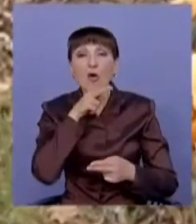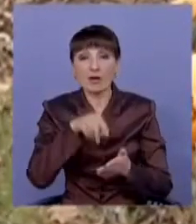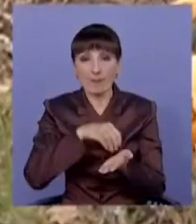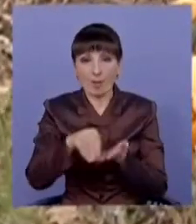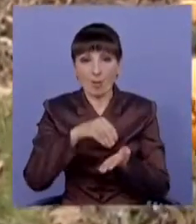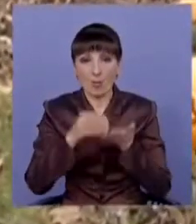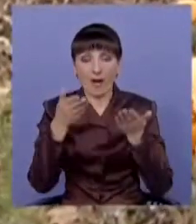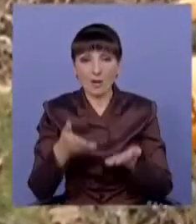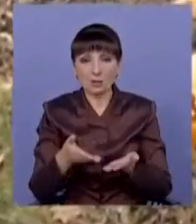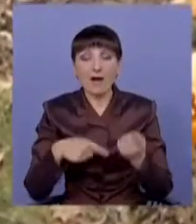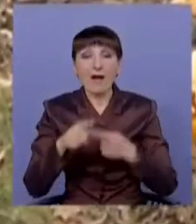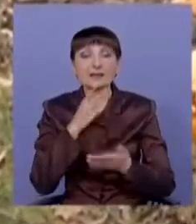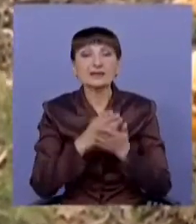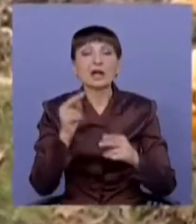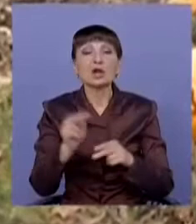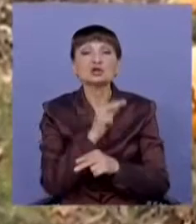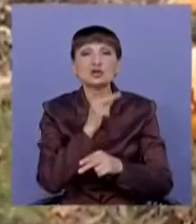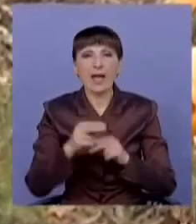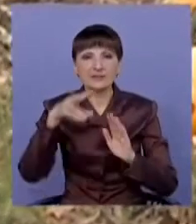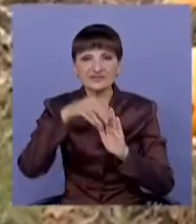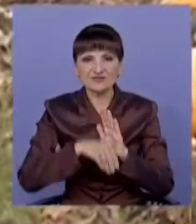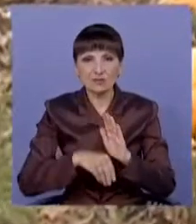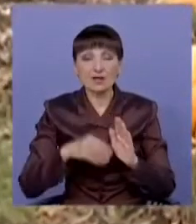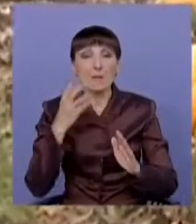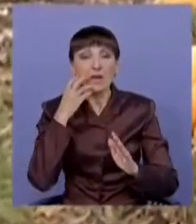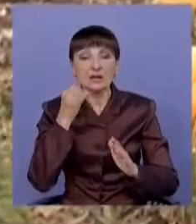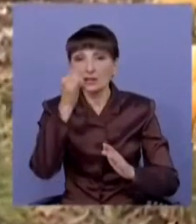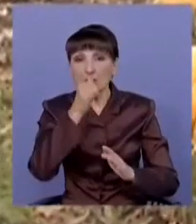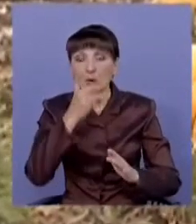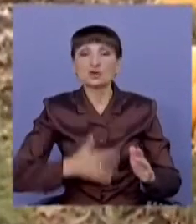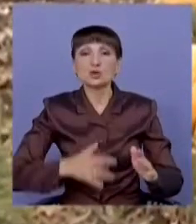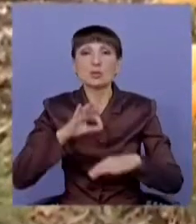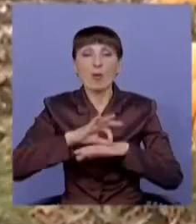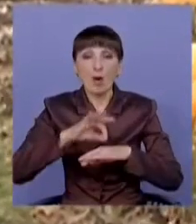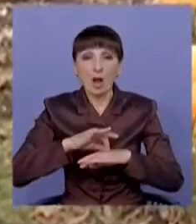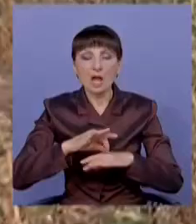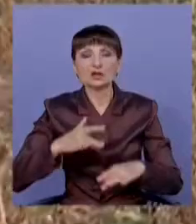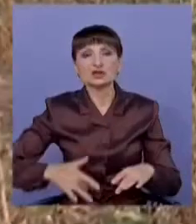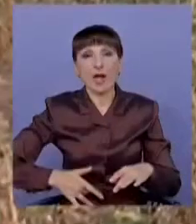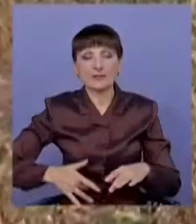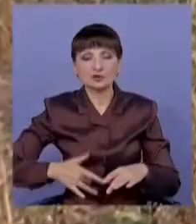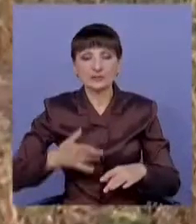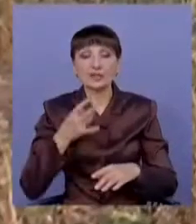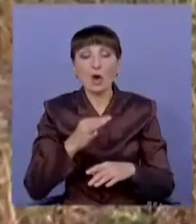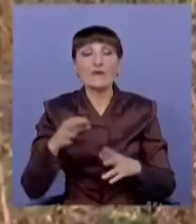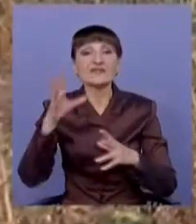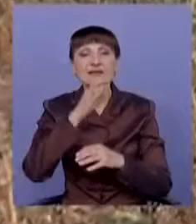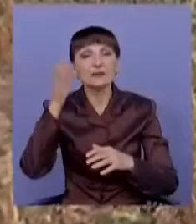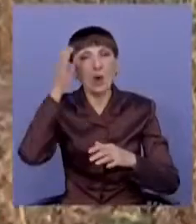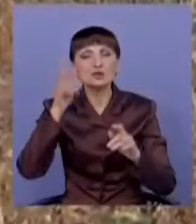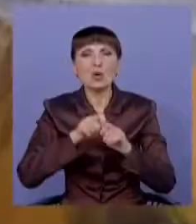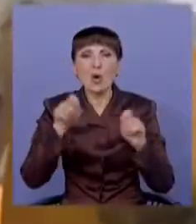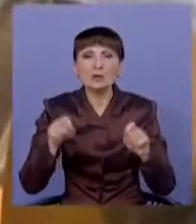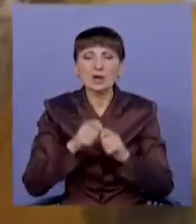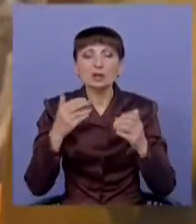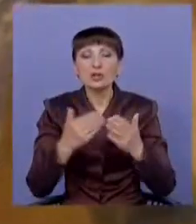этими дынями. Они обладают лечебными свойствами при бесплодии, болезнях желудка, желчного пузыря. Однако всех научных открытий,